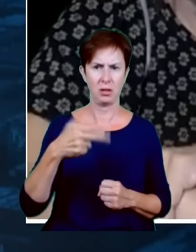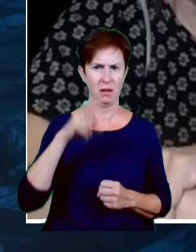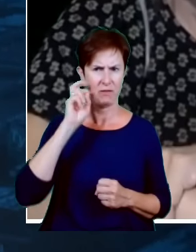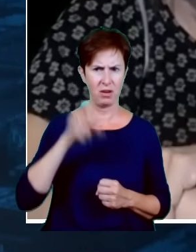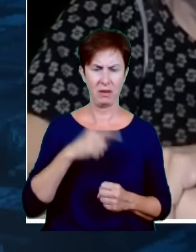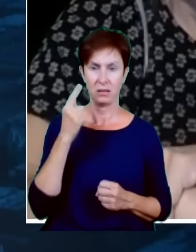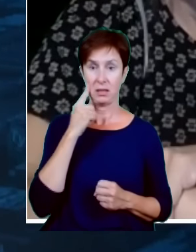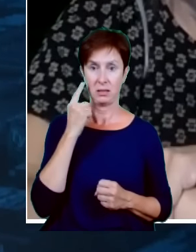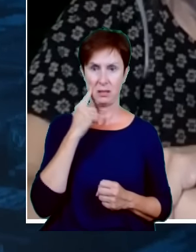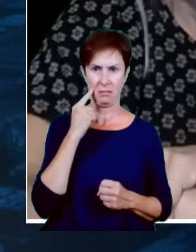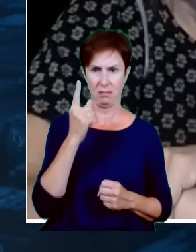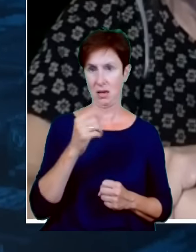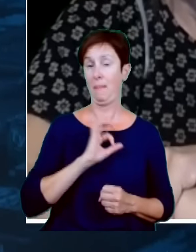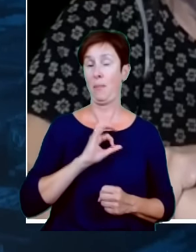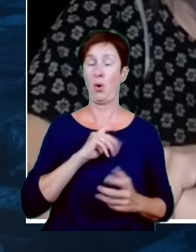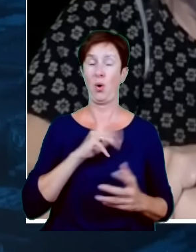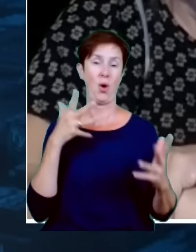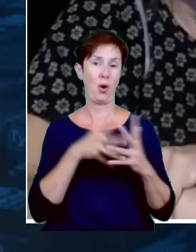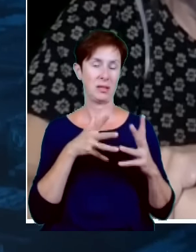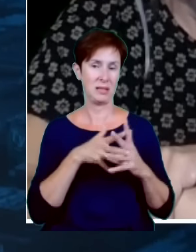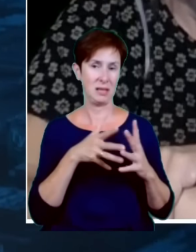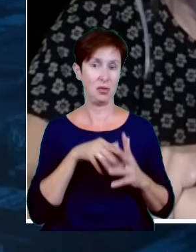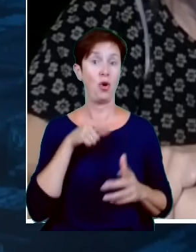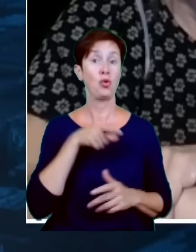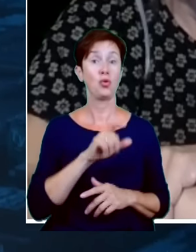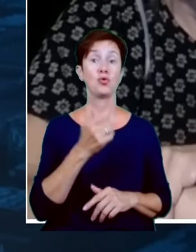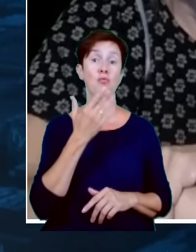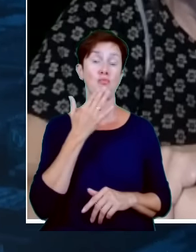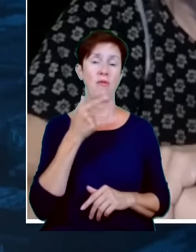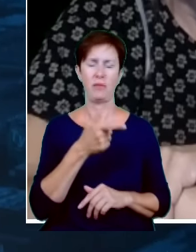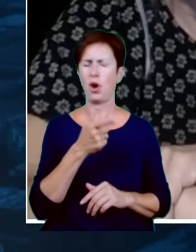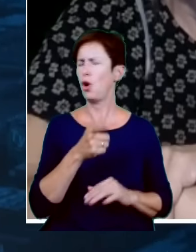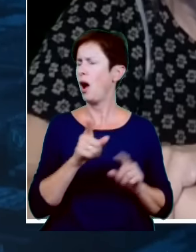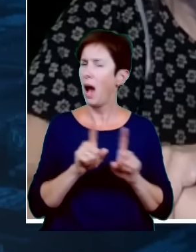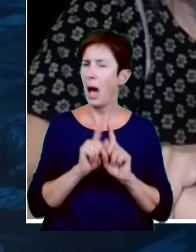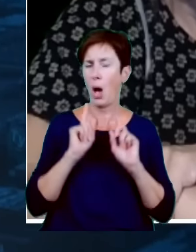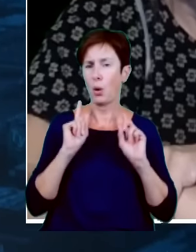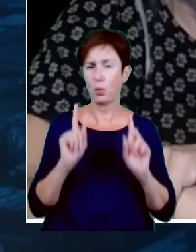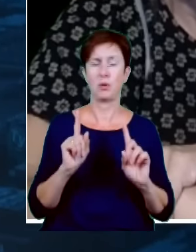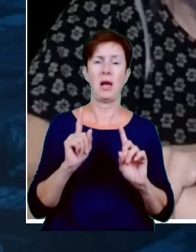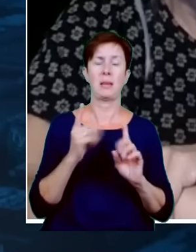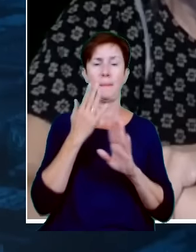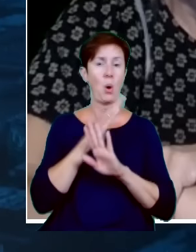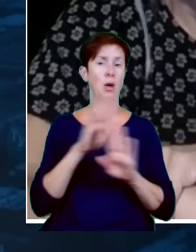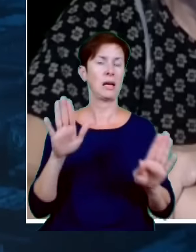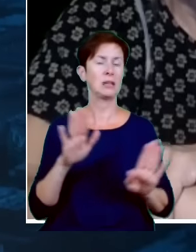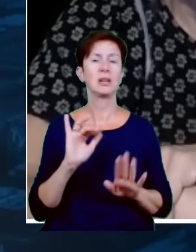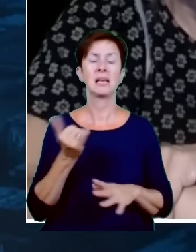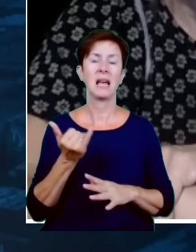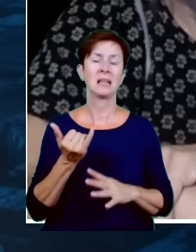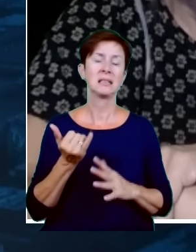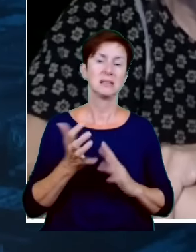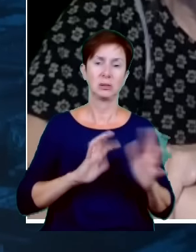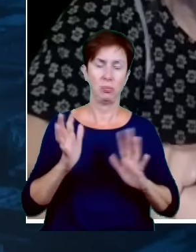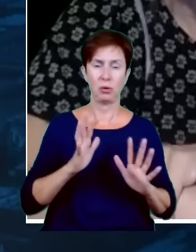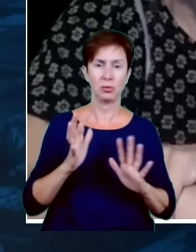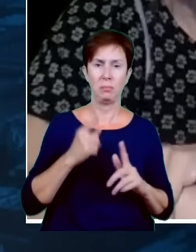ale w mojej to ta wypowiedź doskonale obrazuje podejście do tematu